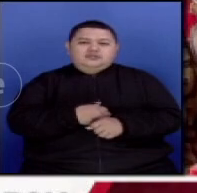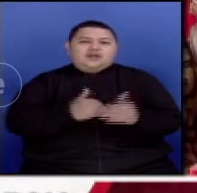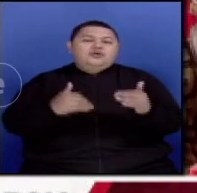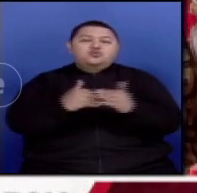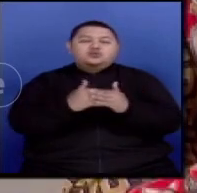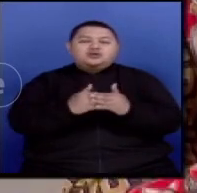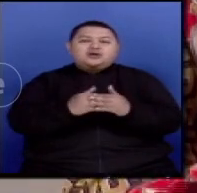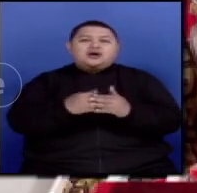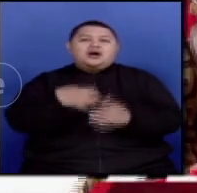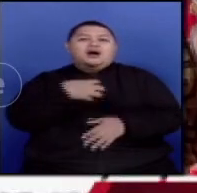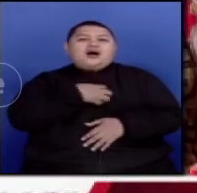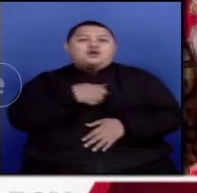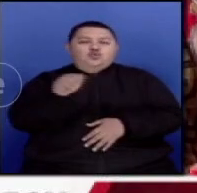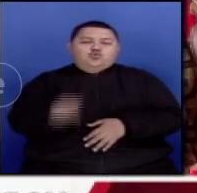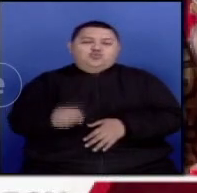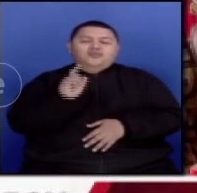hukum dari Eliezer.